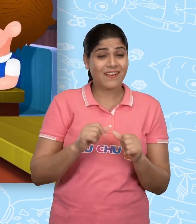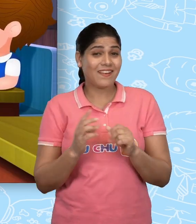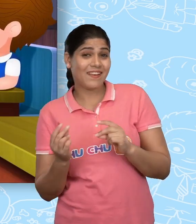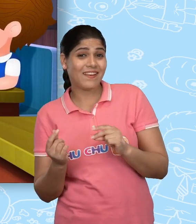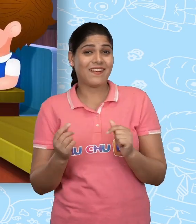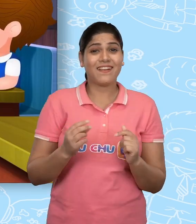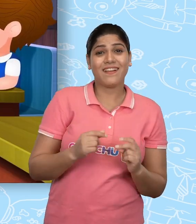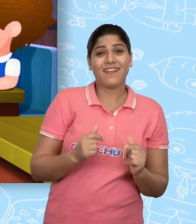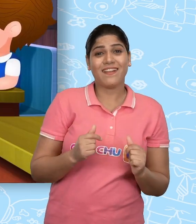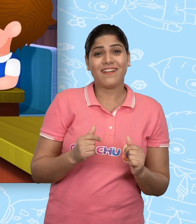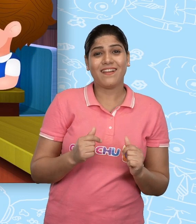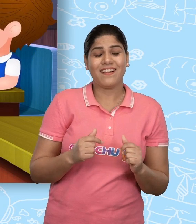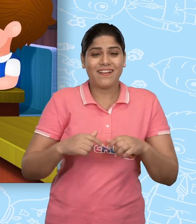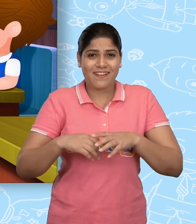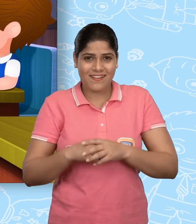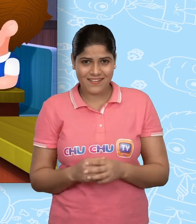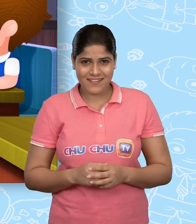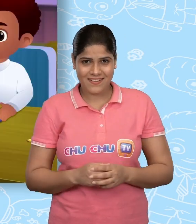ला ला ला ला ला ला।